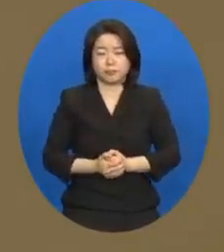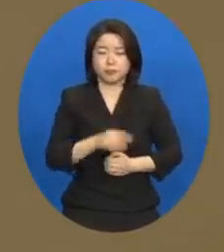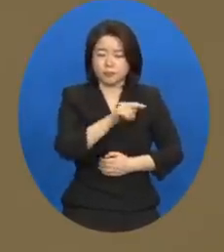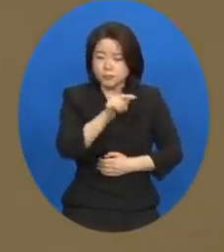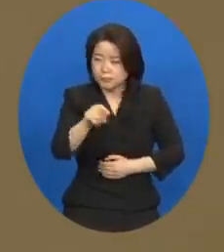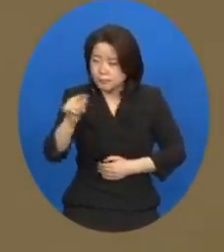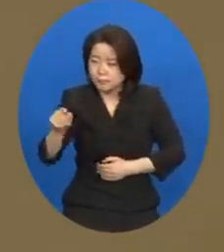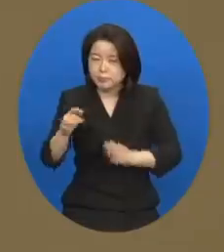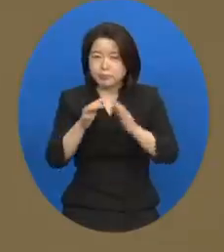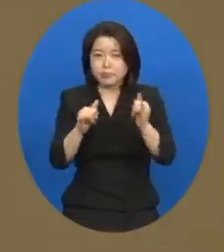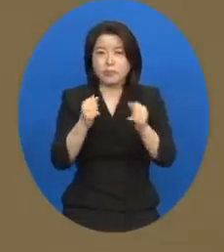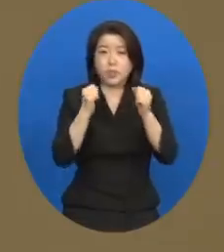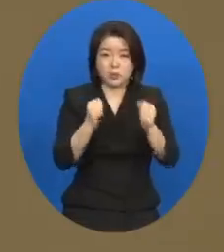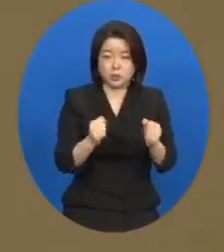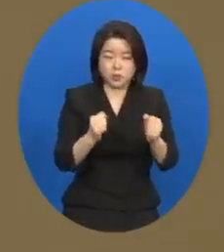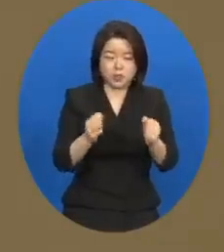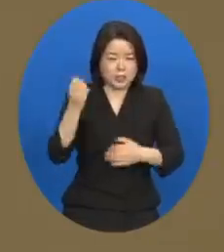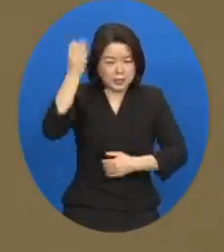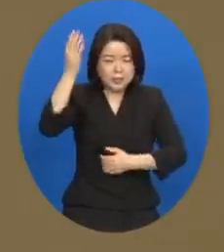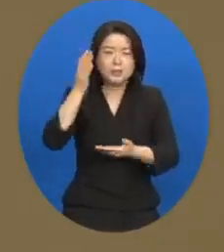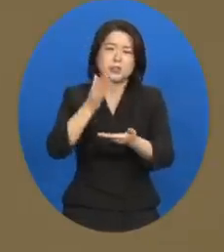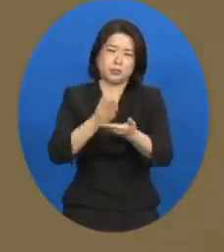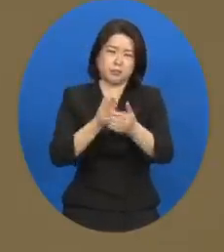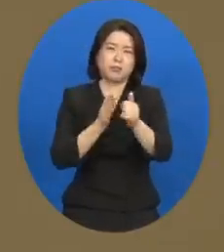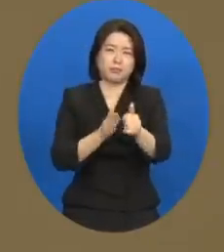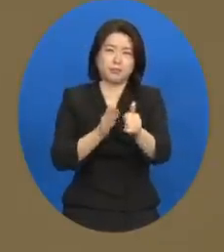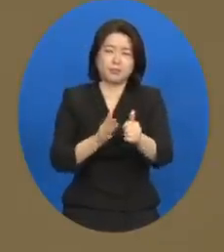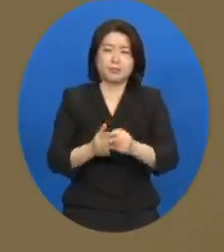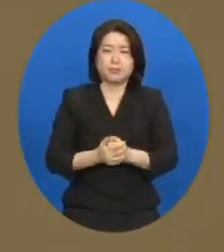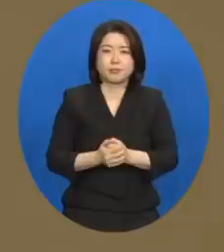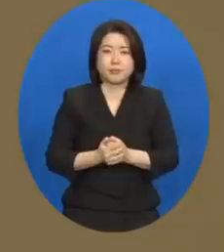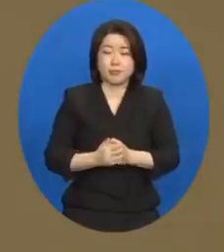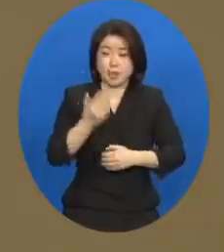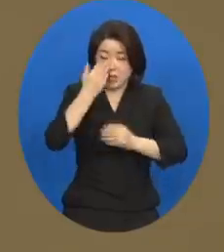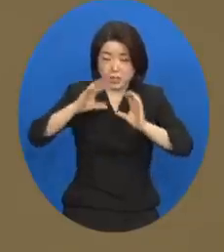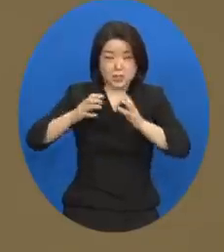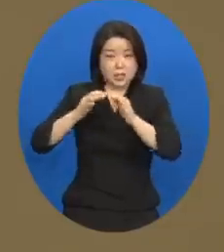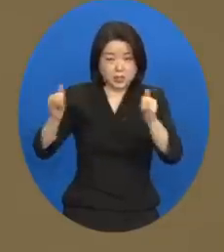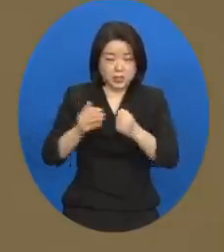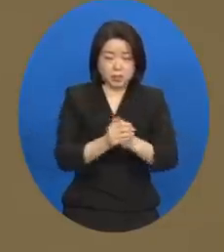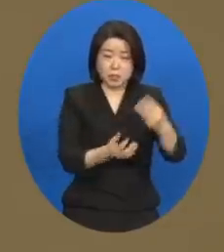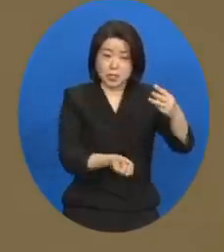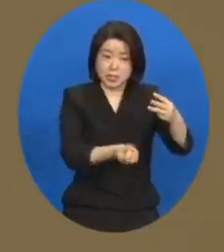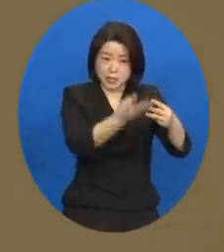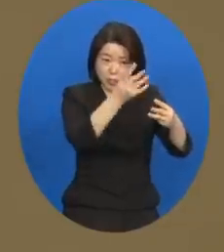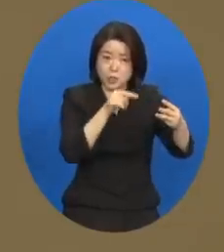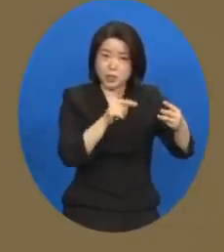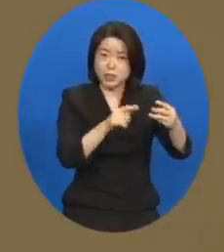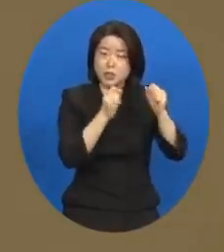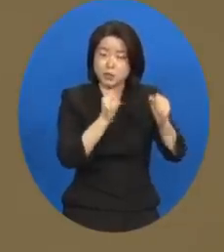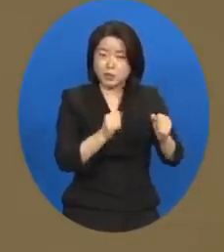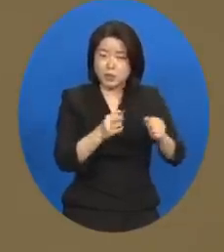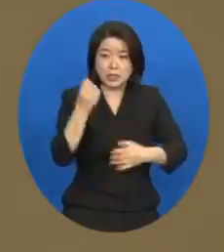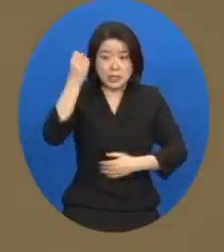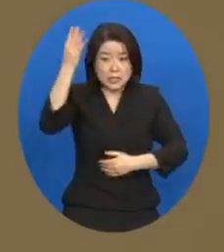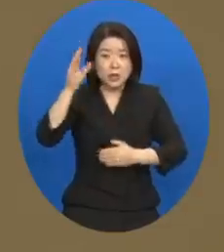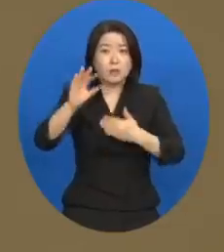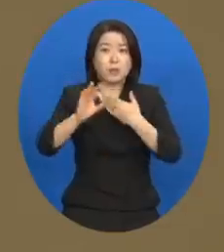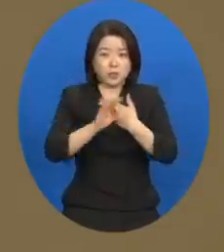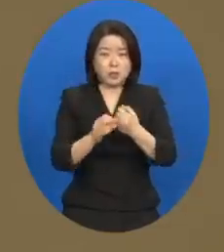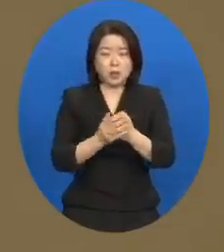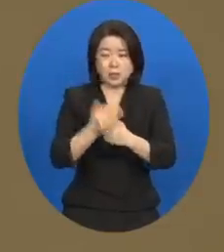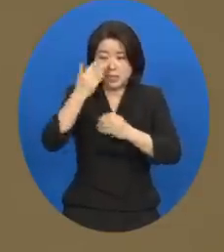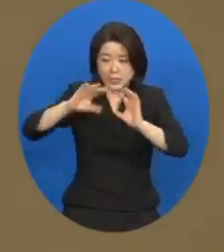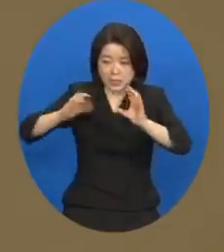그분들의 존재를 잊으시면 안 됩니다. 이스라엘 백성들이 레위 지파의 존재를 잊어버릴 때는